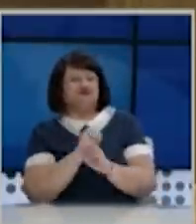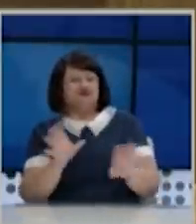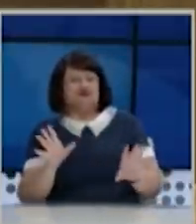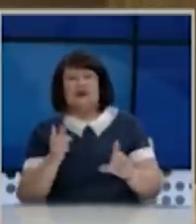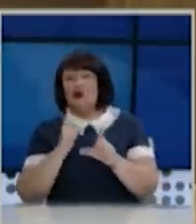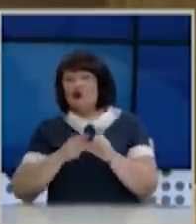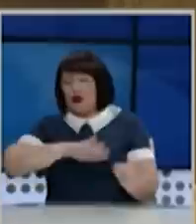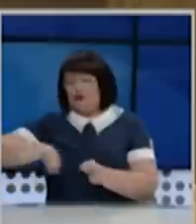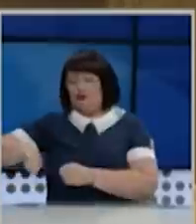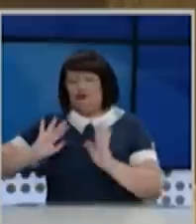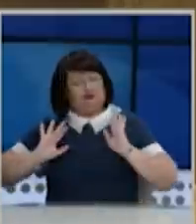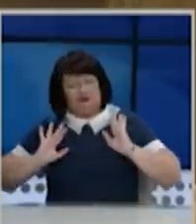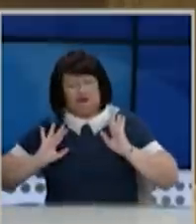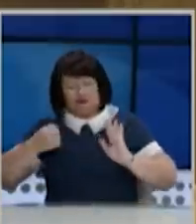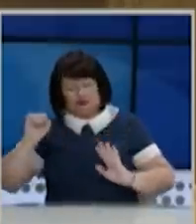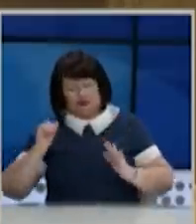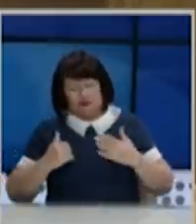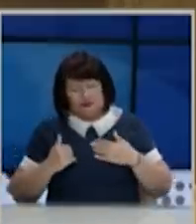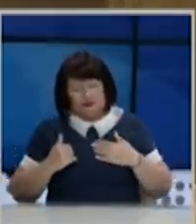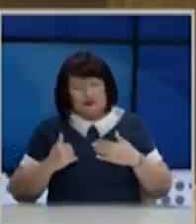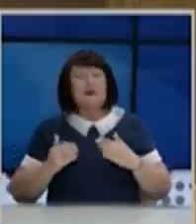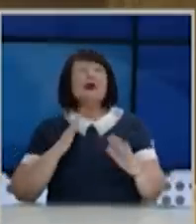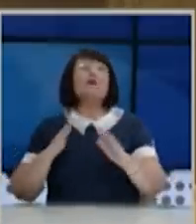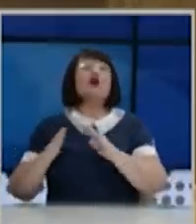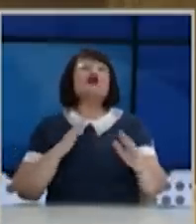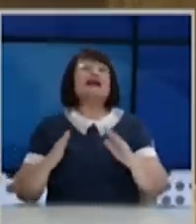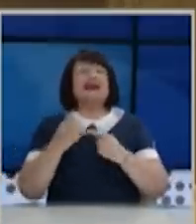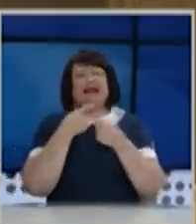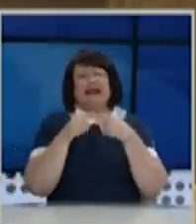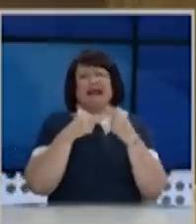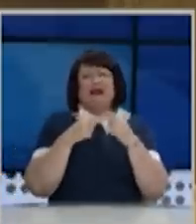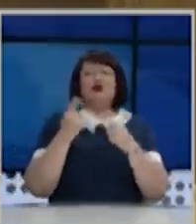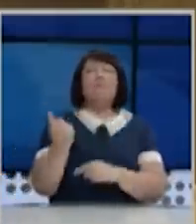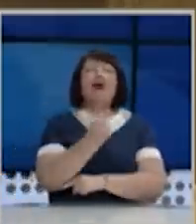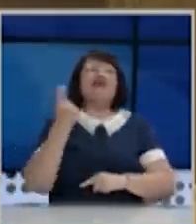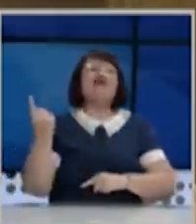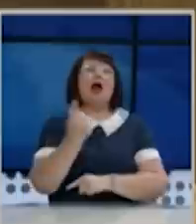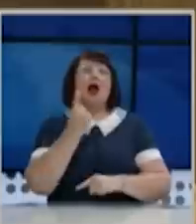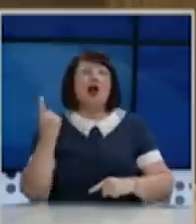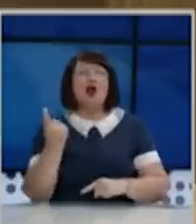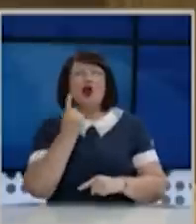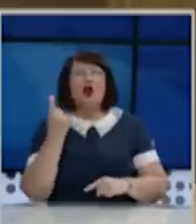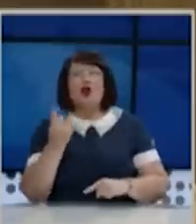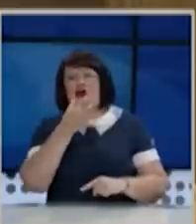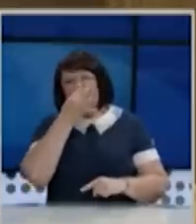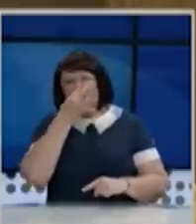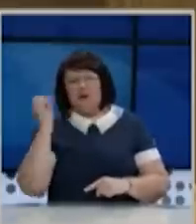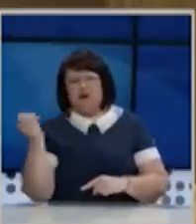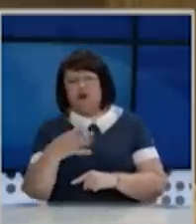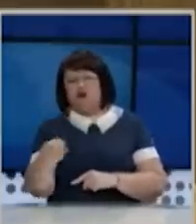ΚΚΕ. Στο όνομα της προστασίας του περιβάλλοντος και της μείωσης των εκπομπών διοξιδίου του